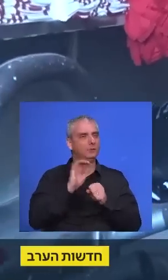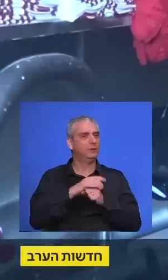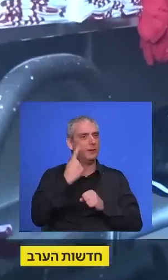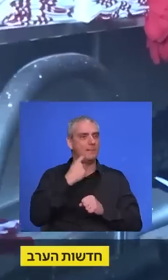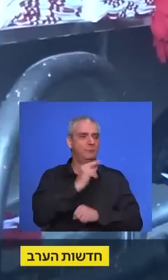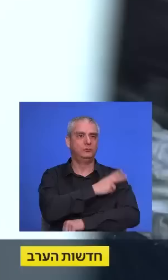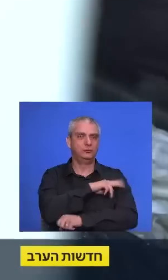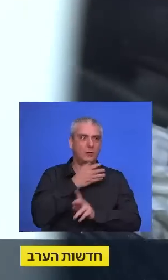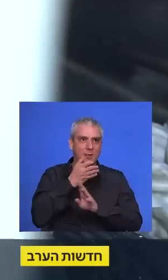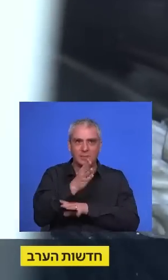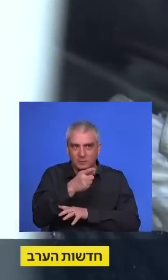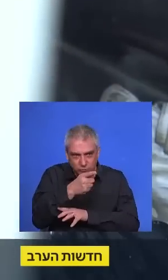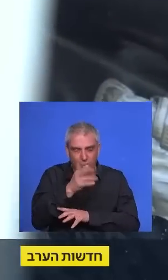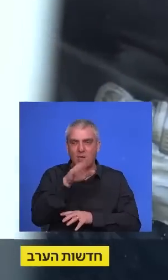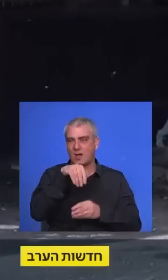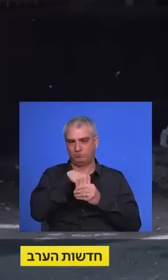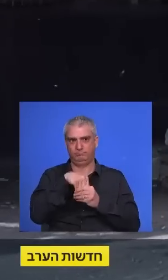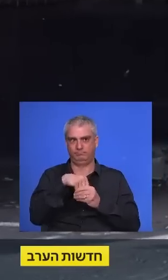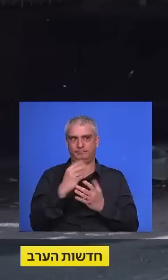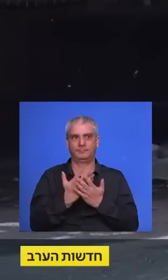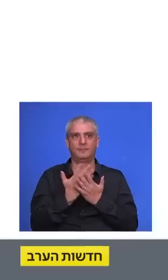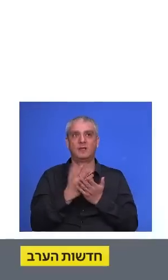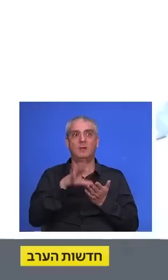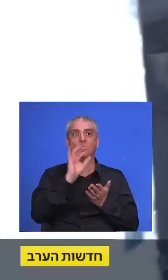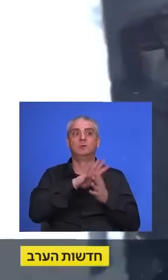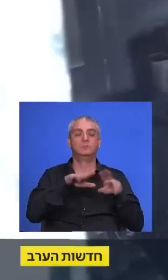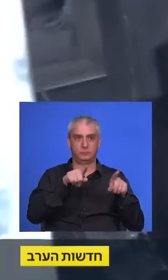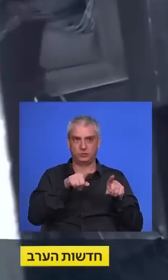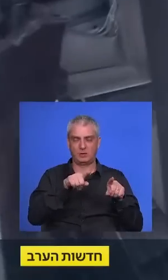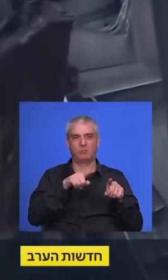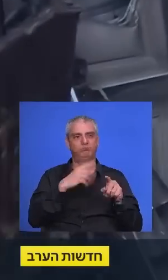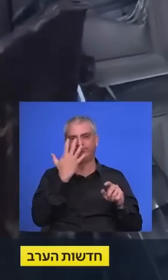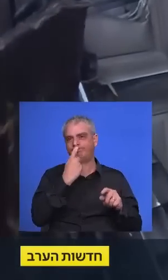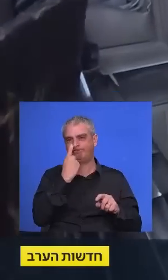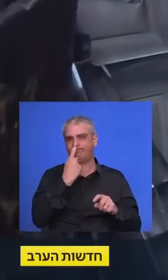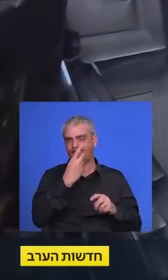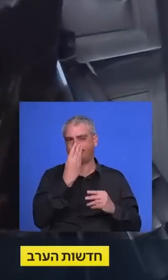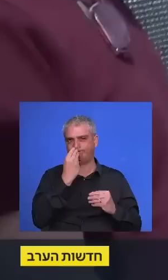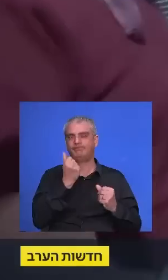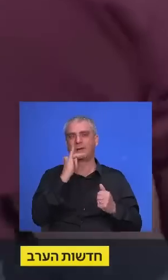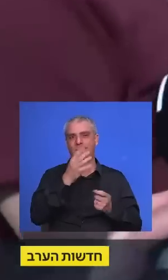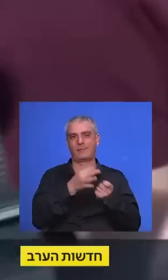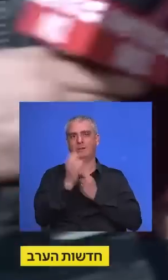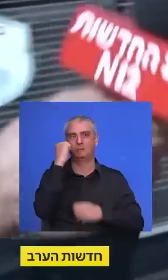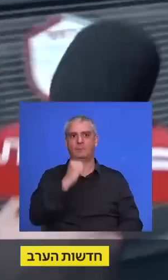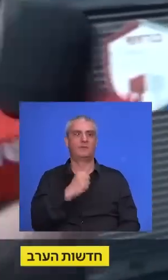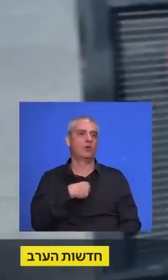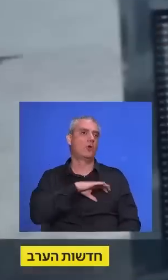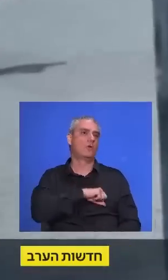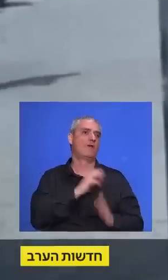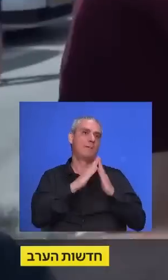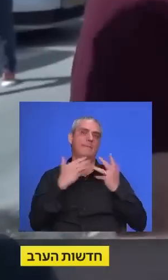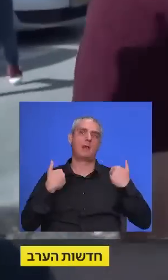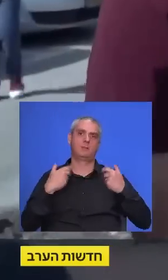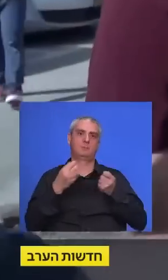המשטרה נכנסו לתמונה גם אצלם. על סמך הממצאים בשטח מתחזק את הערכה כי מדובר בהצתה. רואה בלב, שחפו לנו את הבית.